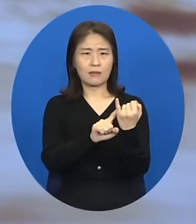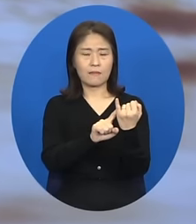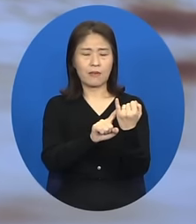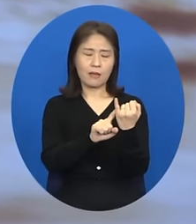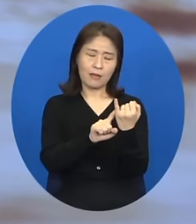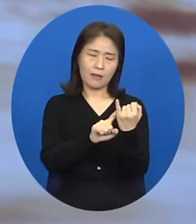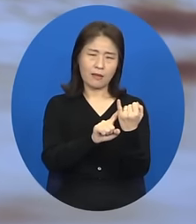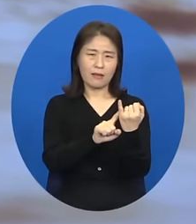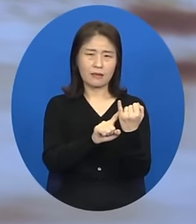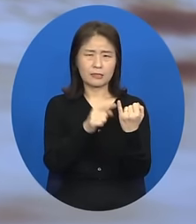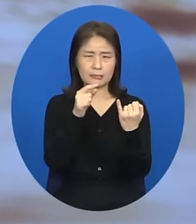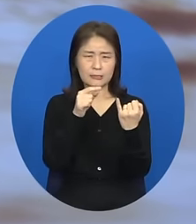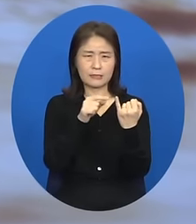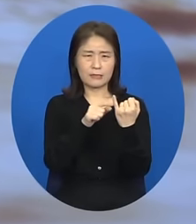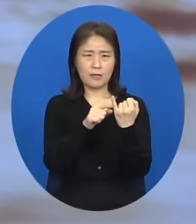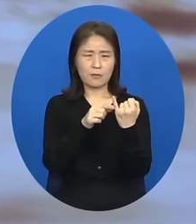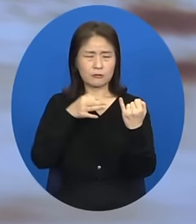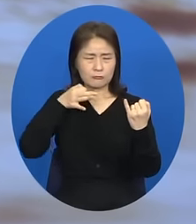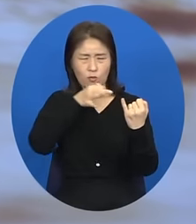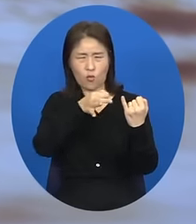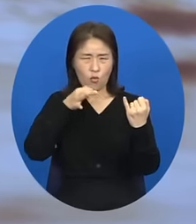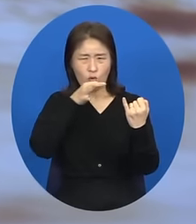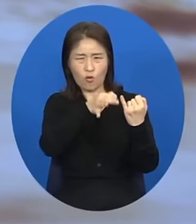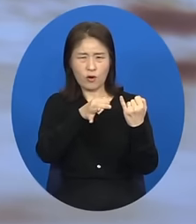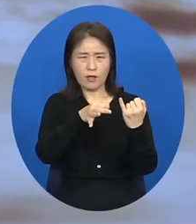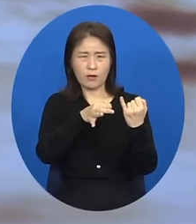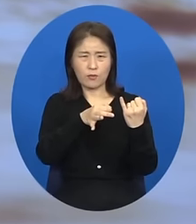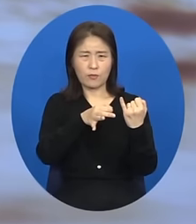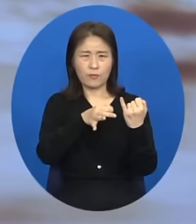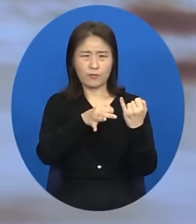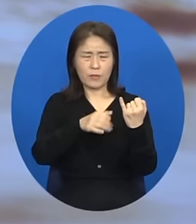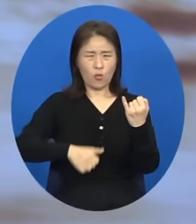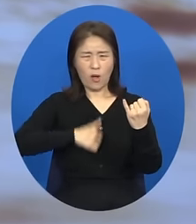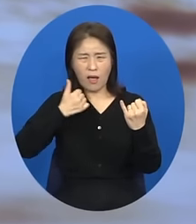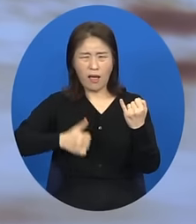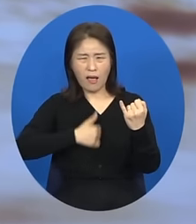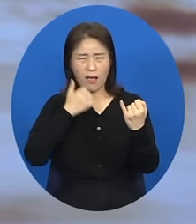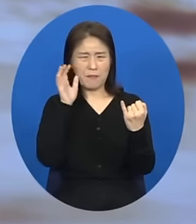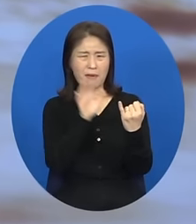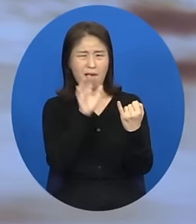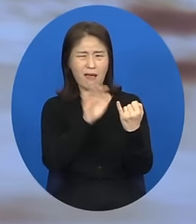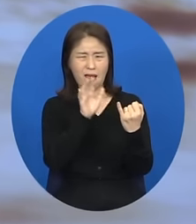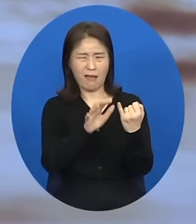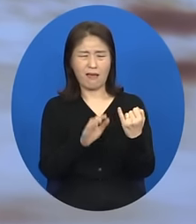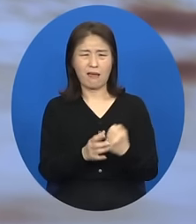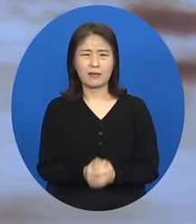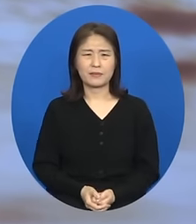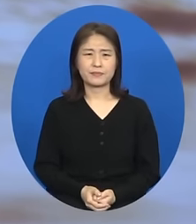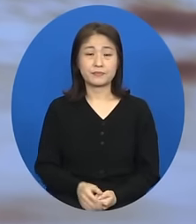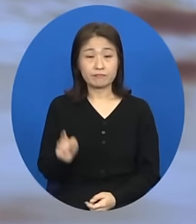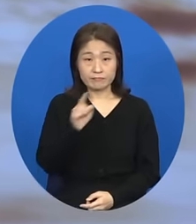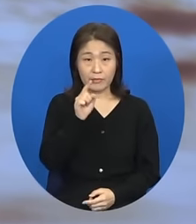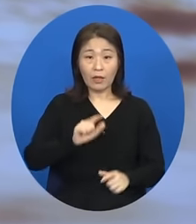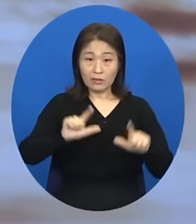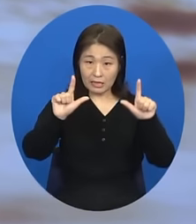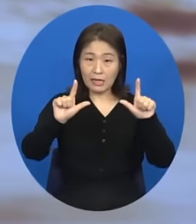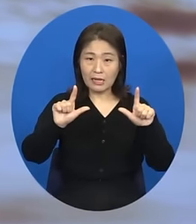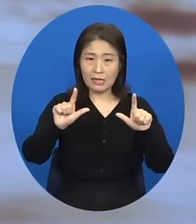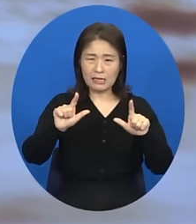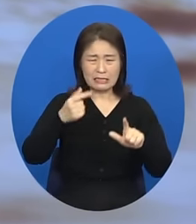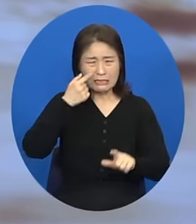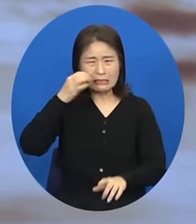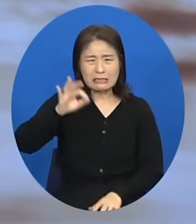대하고 아내에게 소리를 친 적도 있었습니다. 한 번은 아주 사소한 걸로 크게